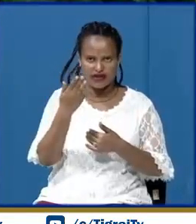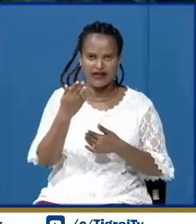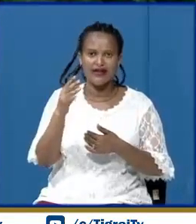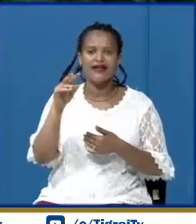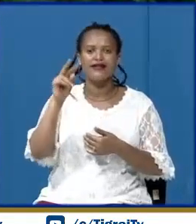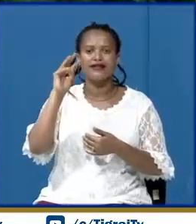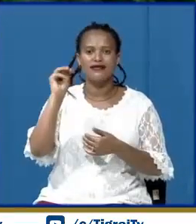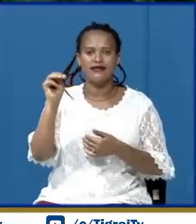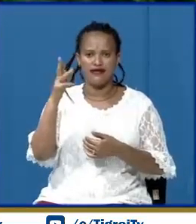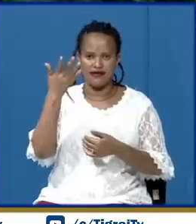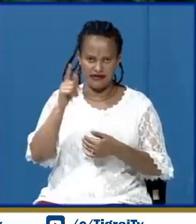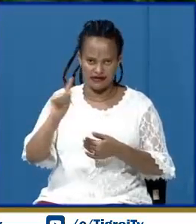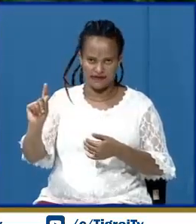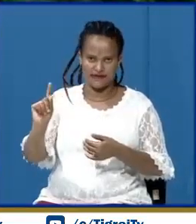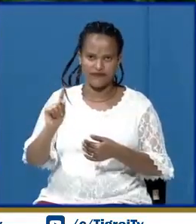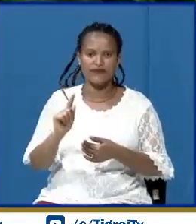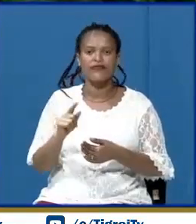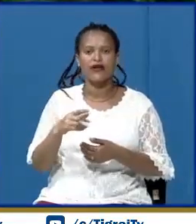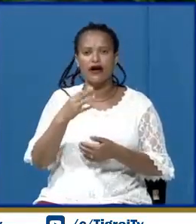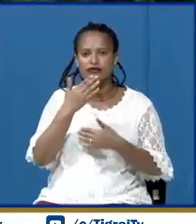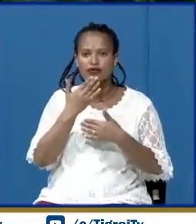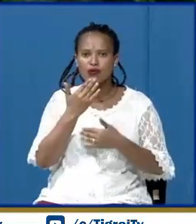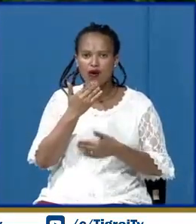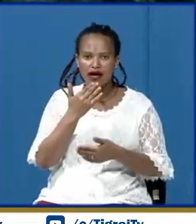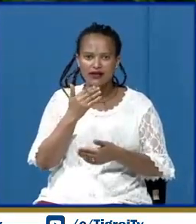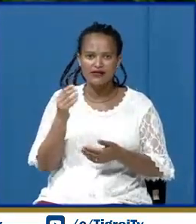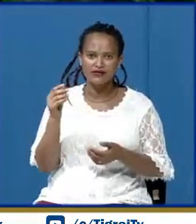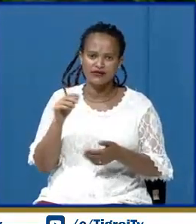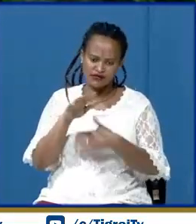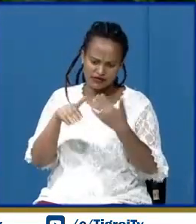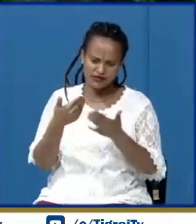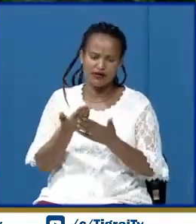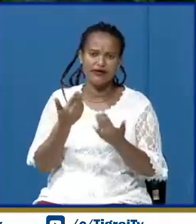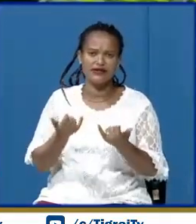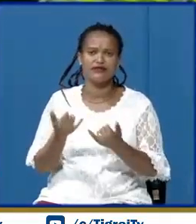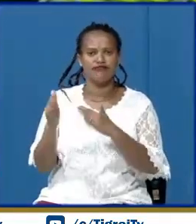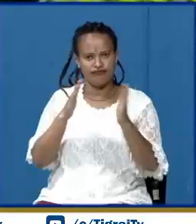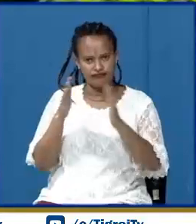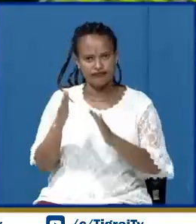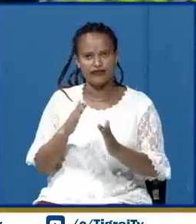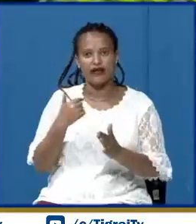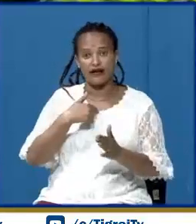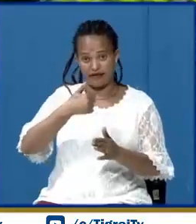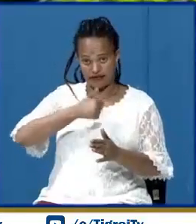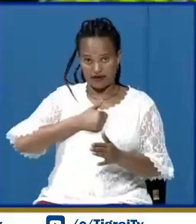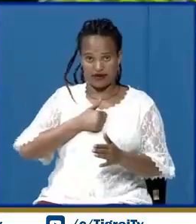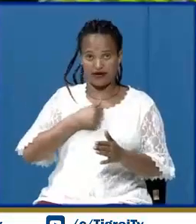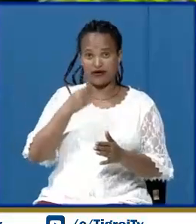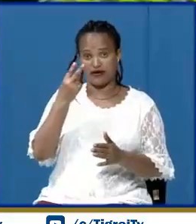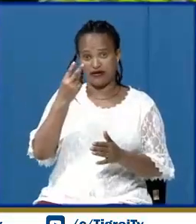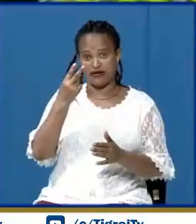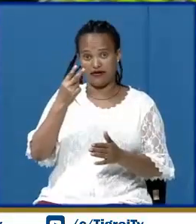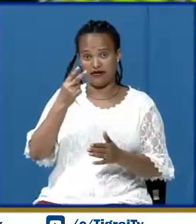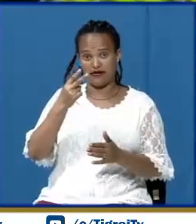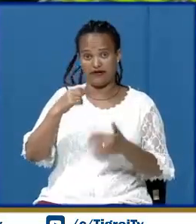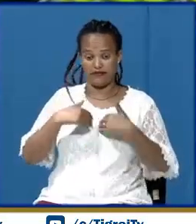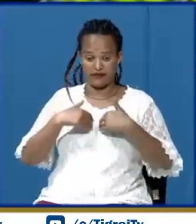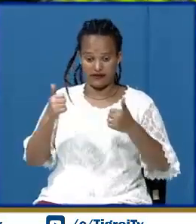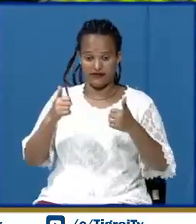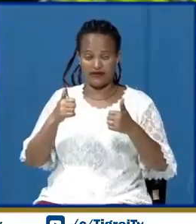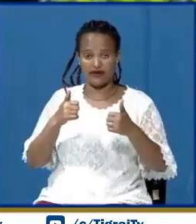ካብ ኮረንሽአን ካብ ሽኮረን ሻዕ ሕዚ ኣብ ዓይና እኒአና ኣነ ንባዕለይ ክልተ ትሕትኡ መንእሰይ እውን